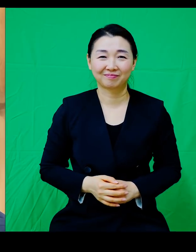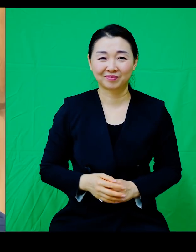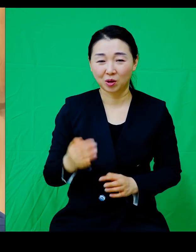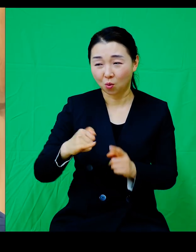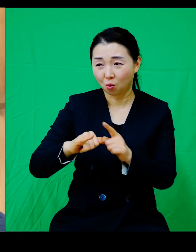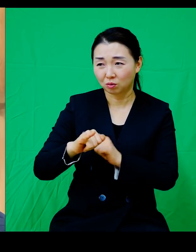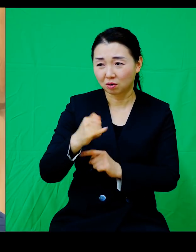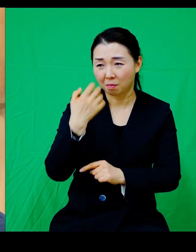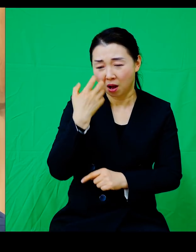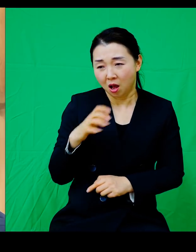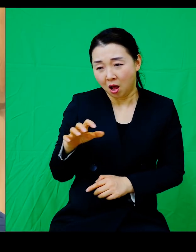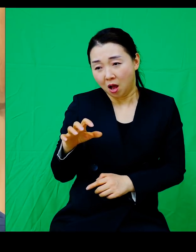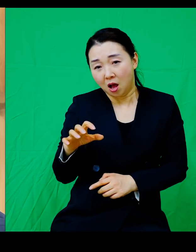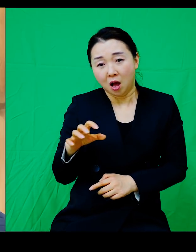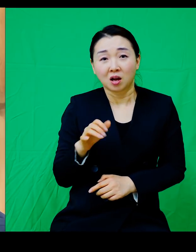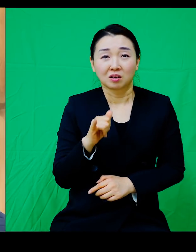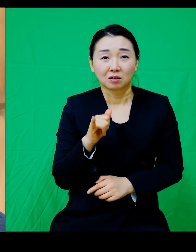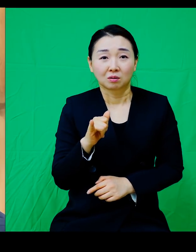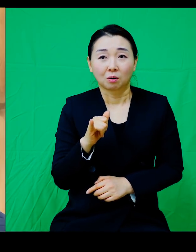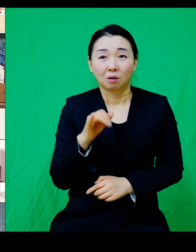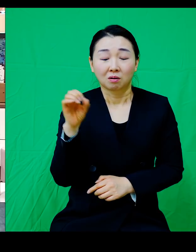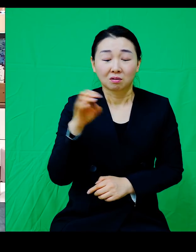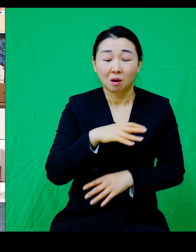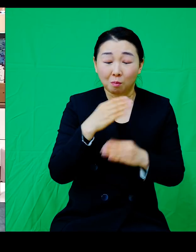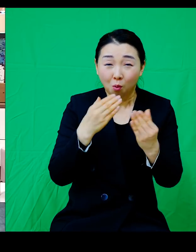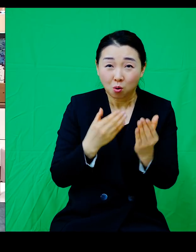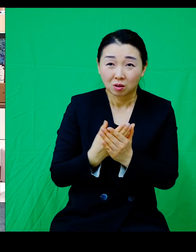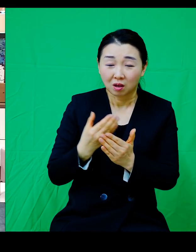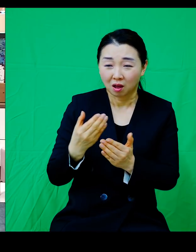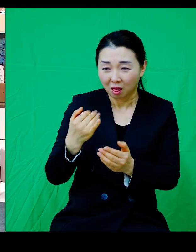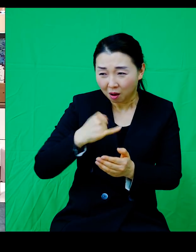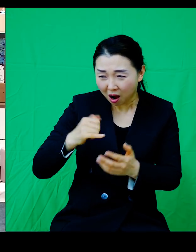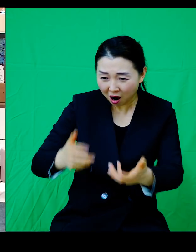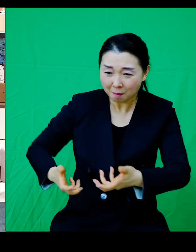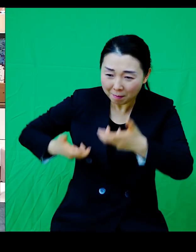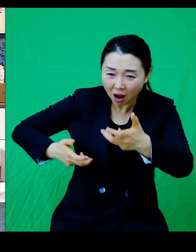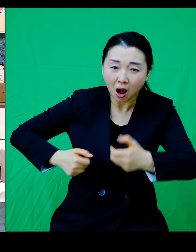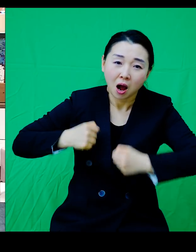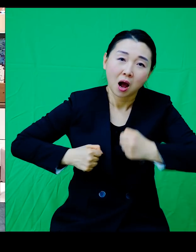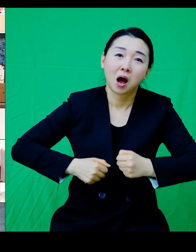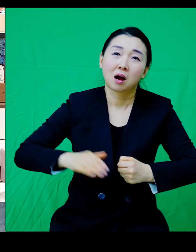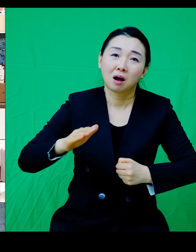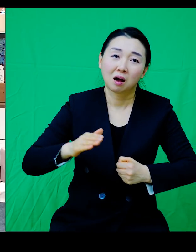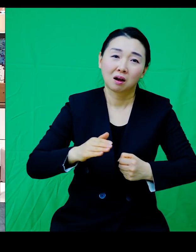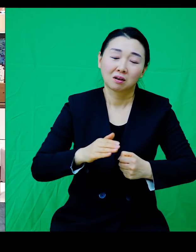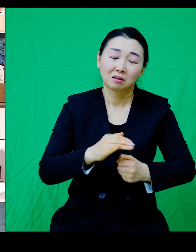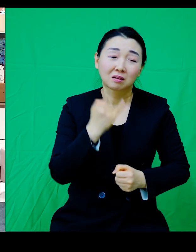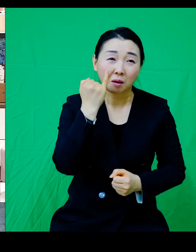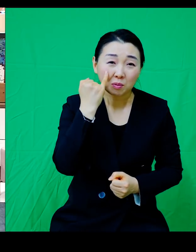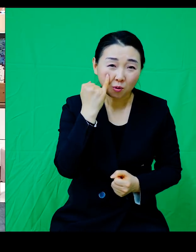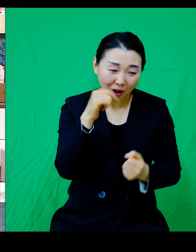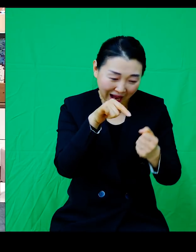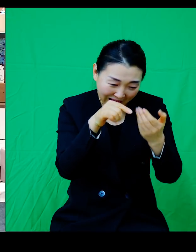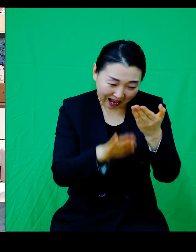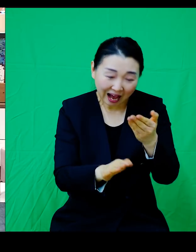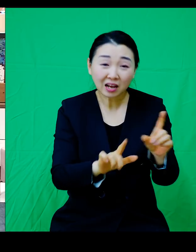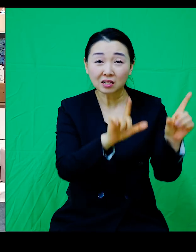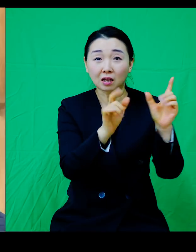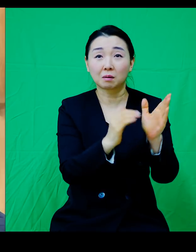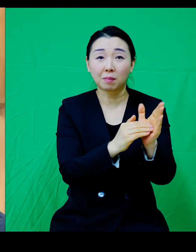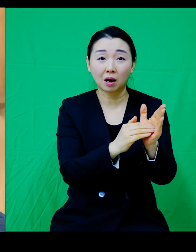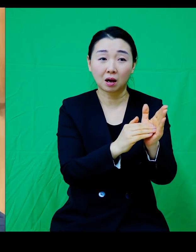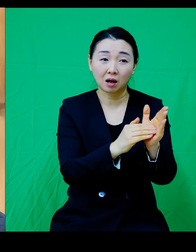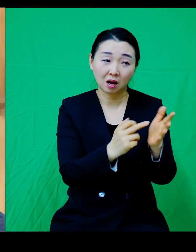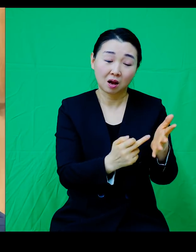언제나 미안하고 온유가 막 이렇게 격려를 하게 되면 그냥 남편이랑 저는 온유를 들고 막 좀 뛰거든요. 네. 그럼 진유는 이제 이모가 밑에 층에 살고